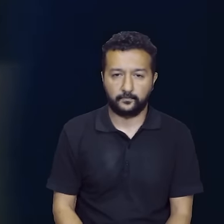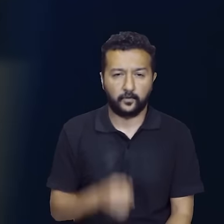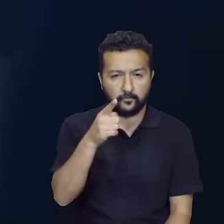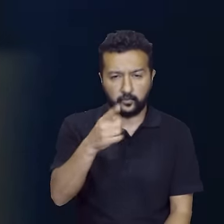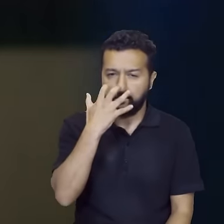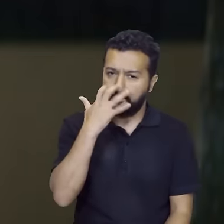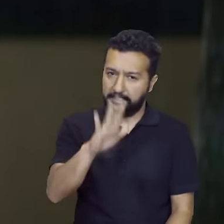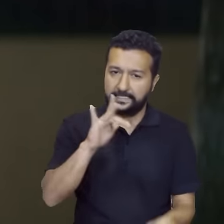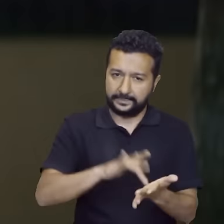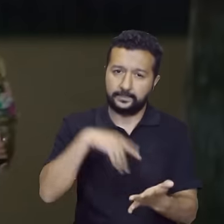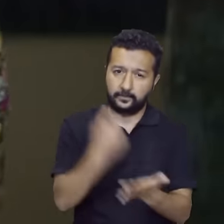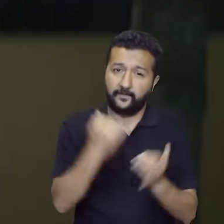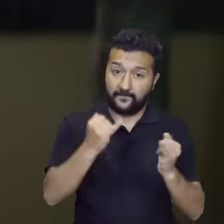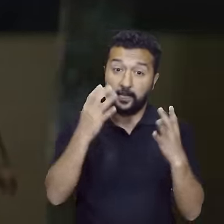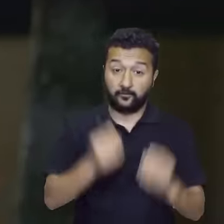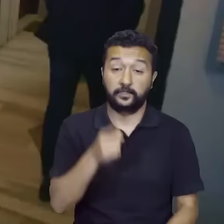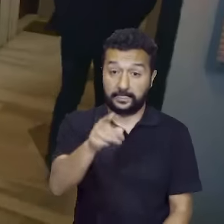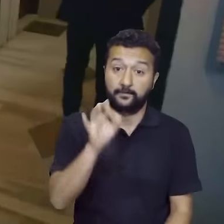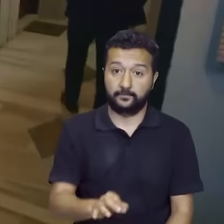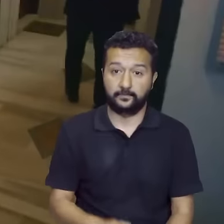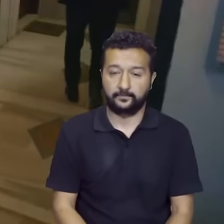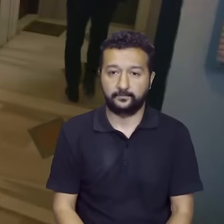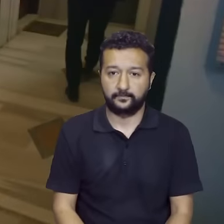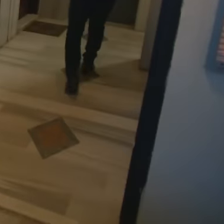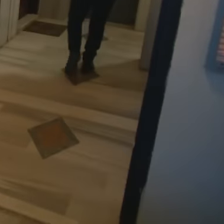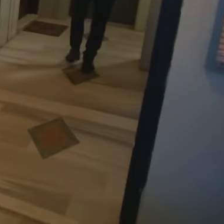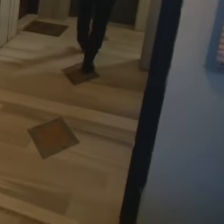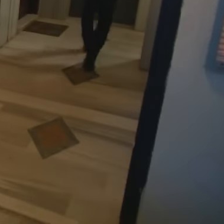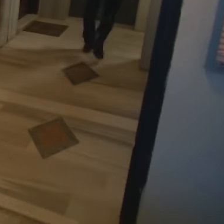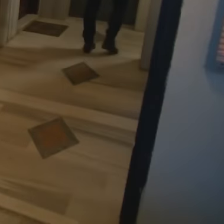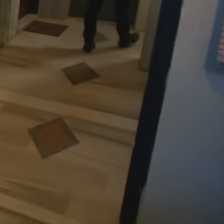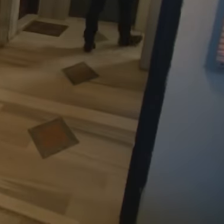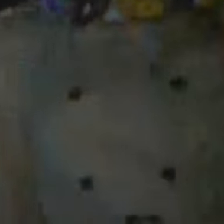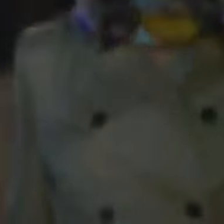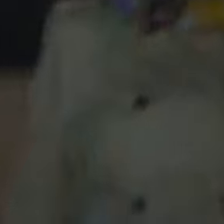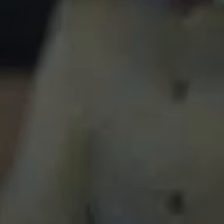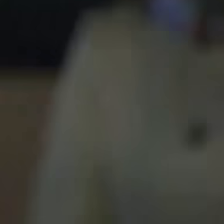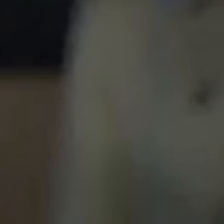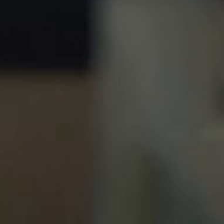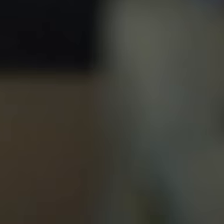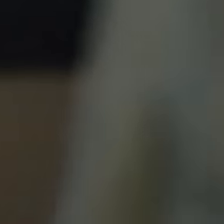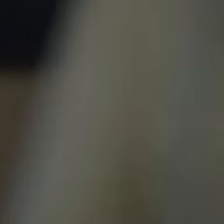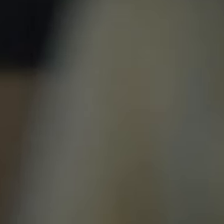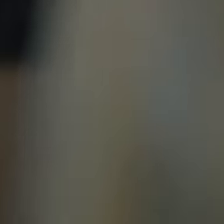Bunu ödeyeceksin Tarık. Çok fena ödeyeceksin hem de. Itır koşarak peşinden binaya girdi.